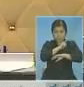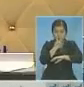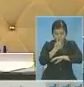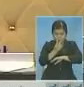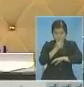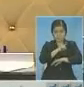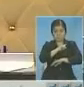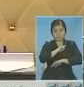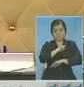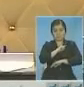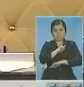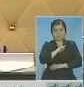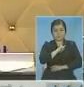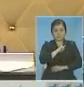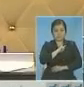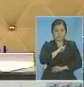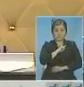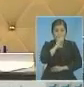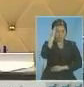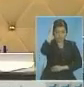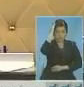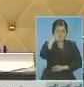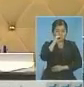จะตรวจสอบเองครับเชิญท่านรังสิมาท่านมาดาพร